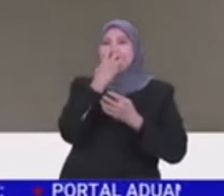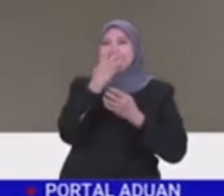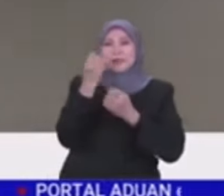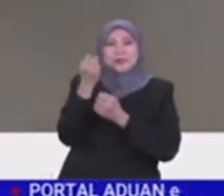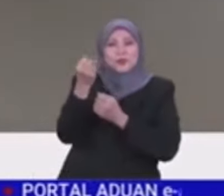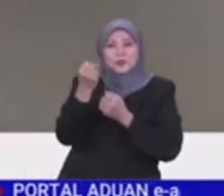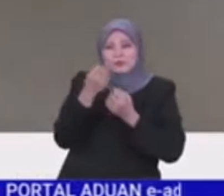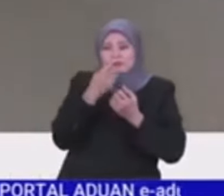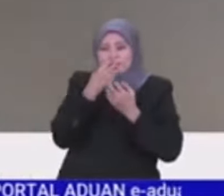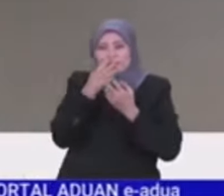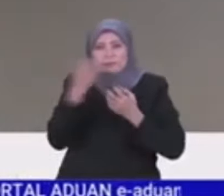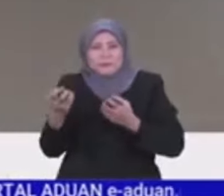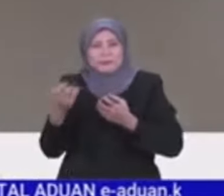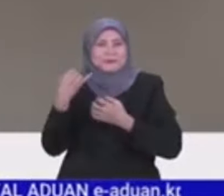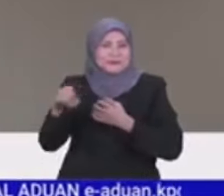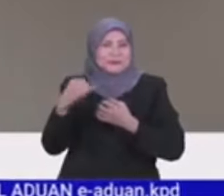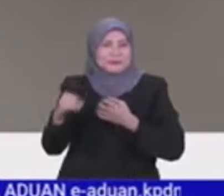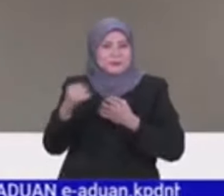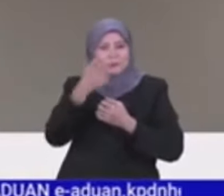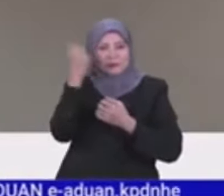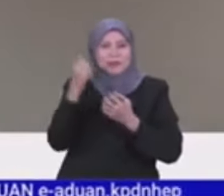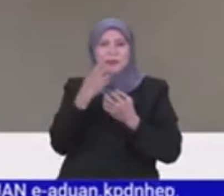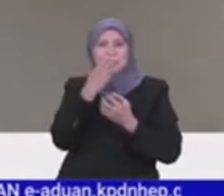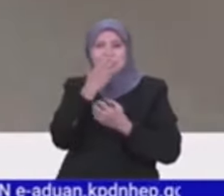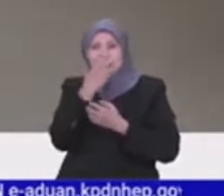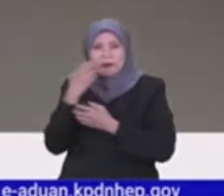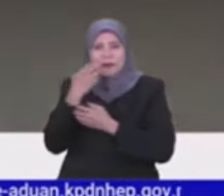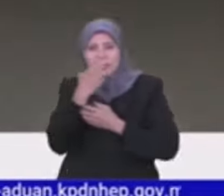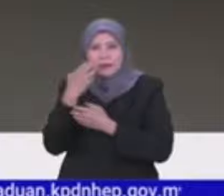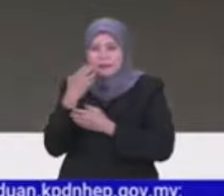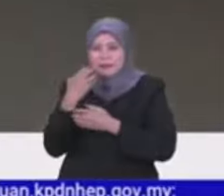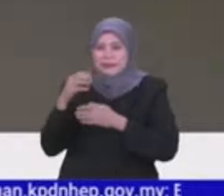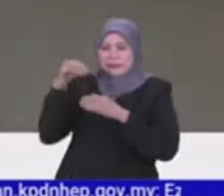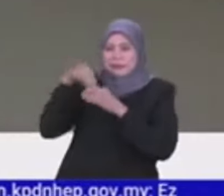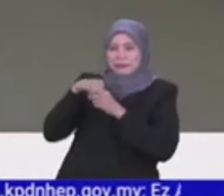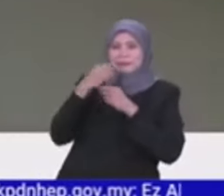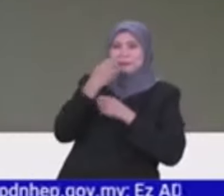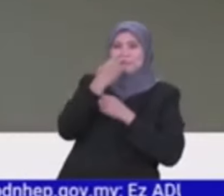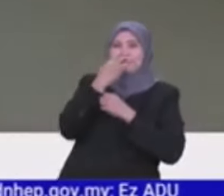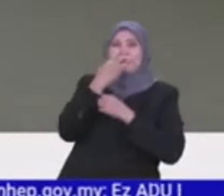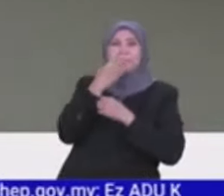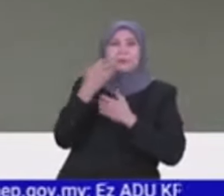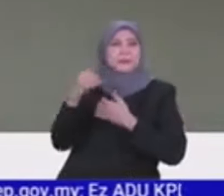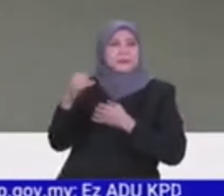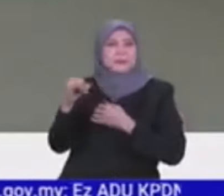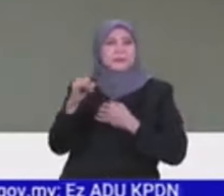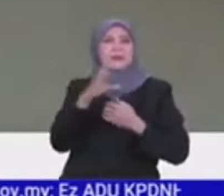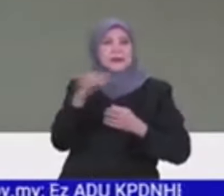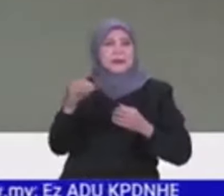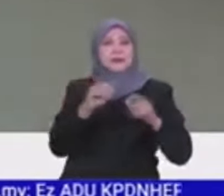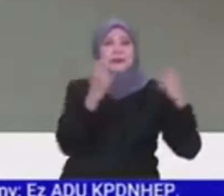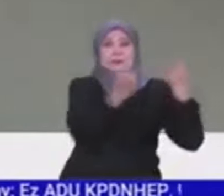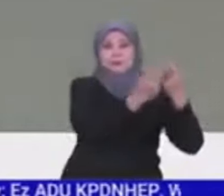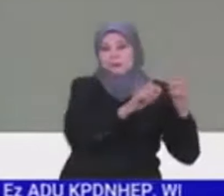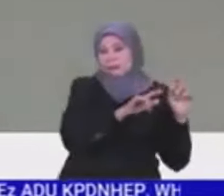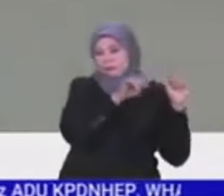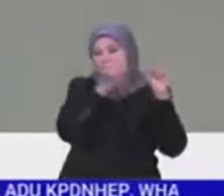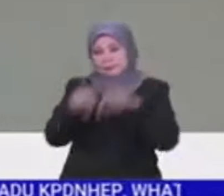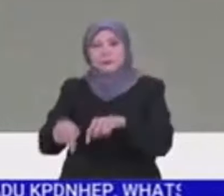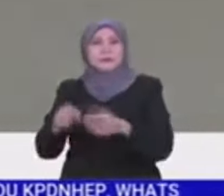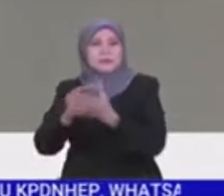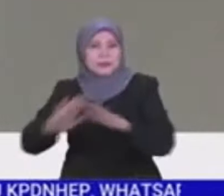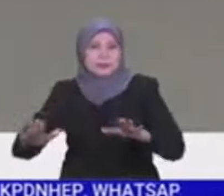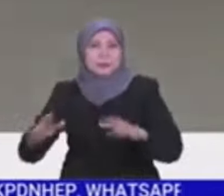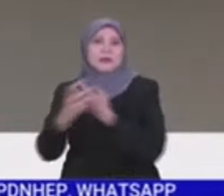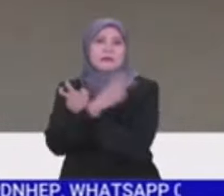mulutnya. Bagaimanapun tidak berjaya kerana tin itu tersangkut terlalu dalam. Lantas pasukan dari Moskow diterbangkan ke Ditson bagi usaha